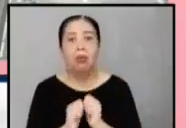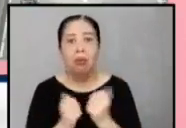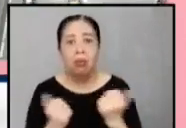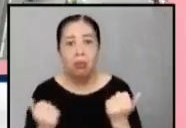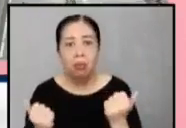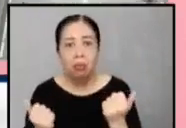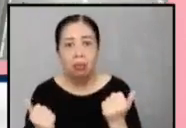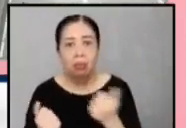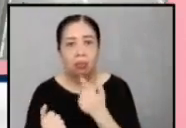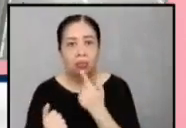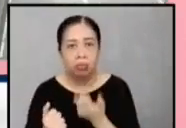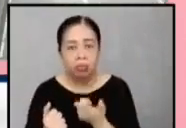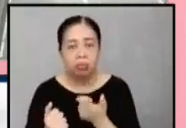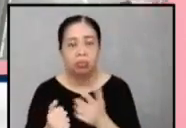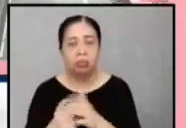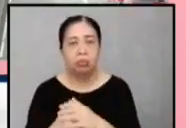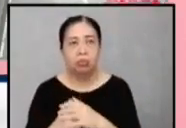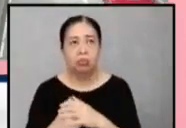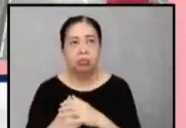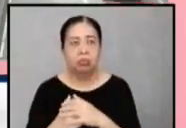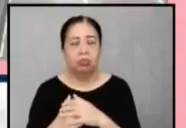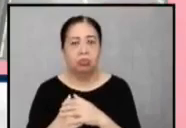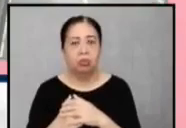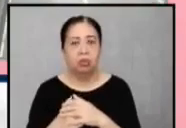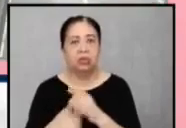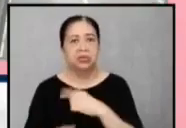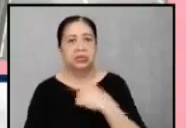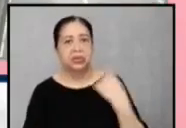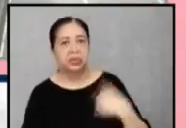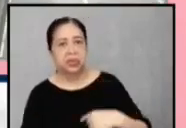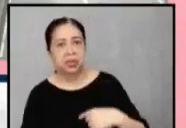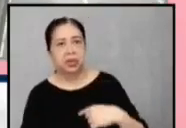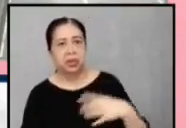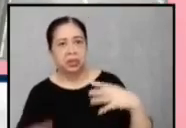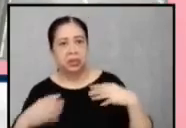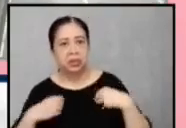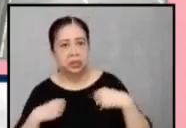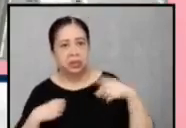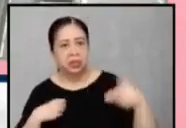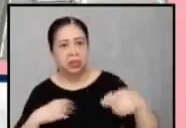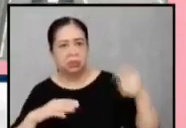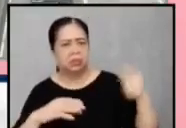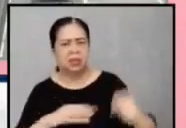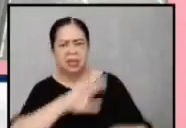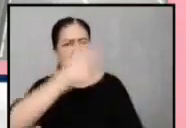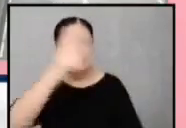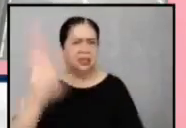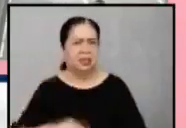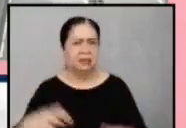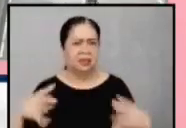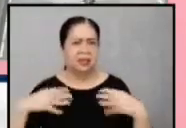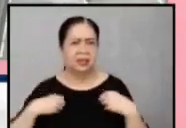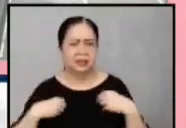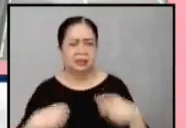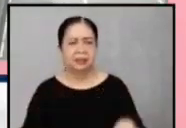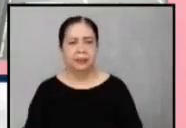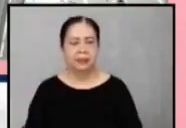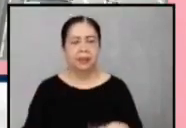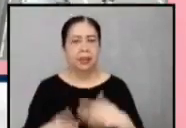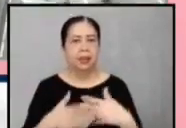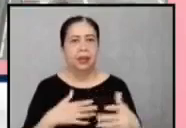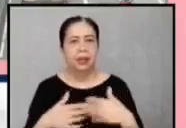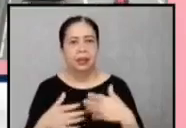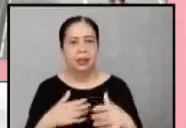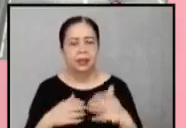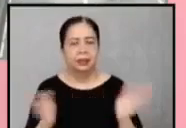sasabihin na ang China tatanggapin niya yun? Never niyang tatanggapin yun. Sa kabila ng pagtutulak ng